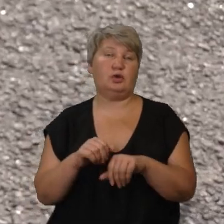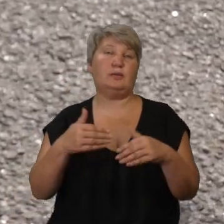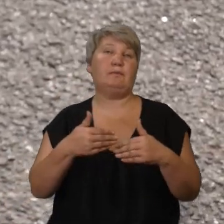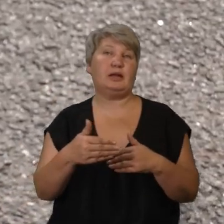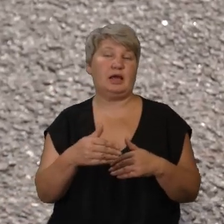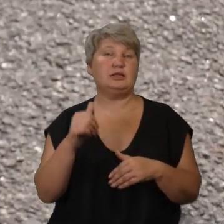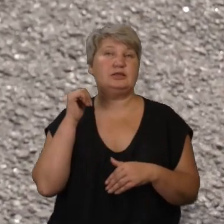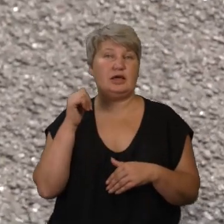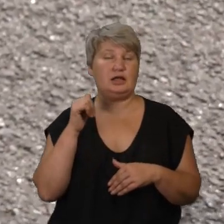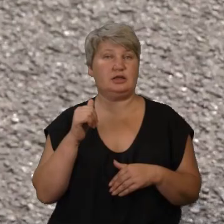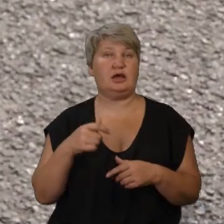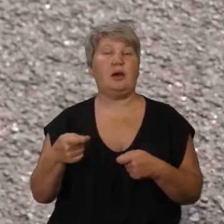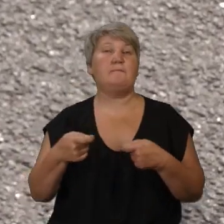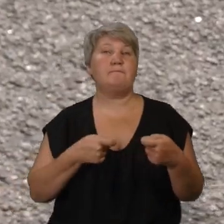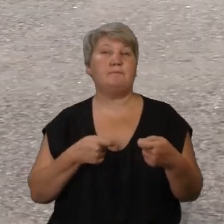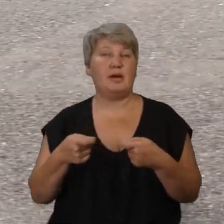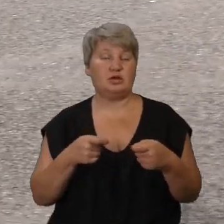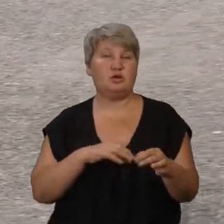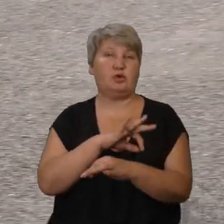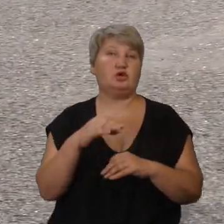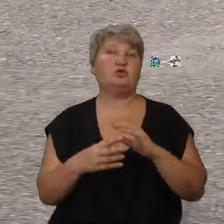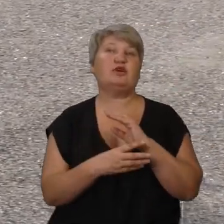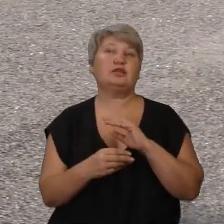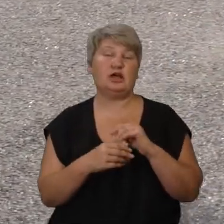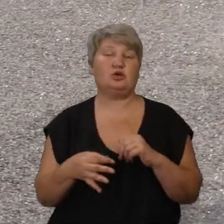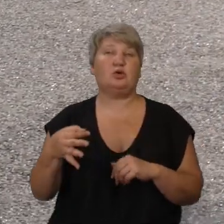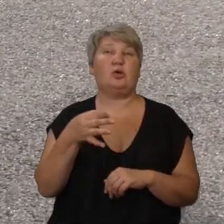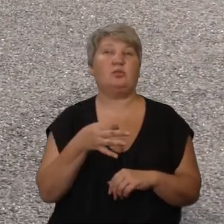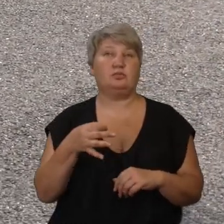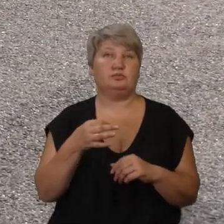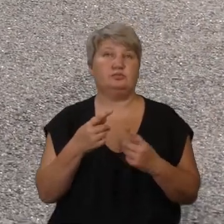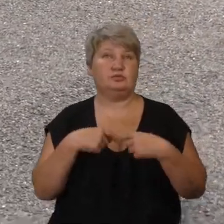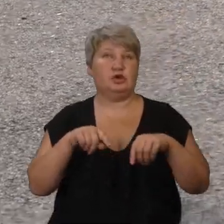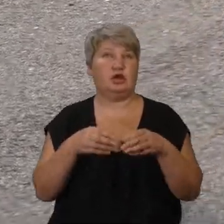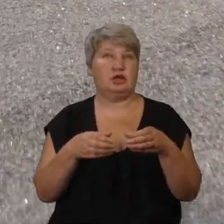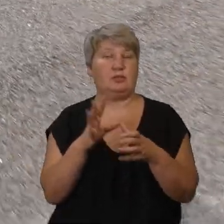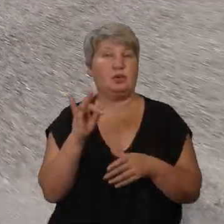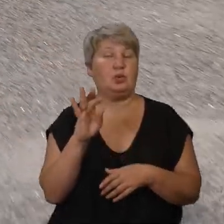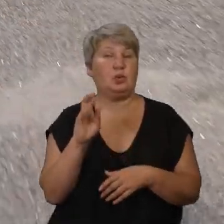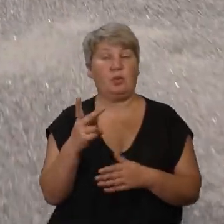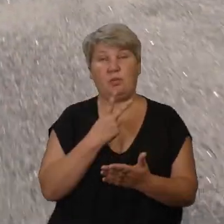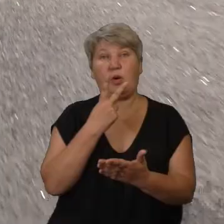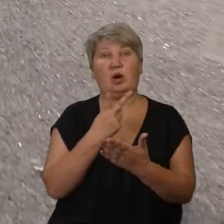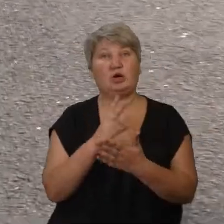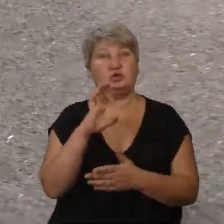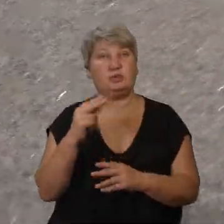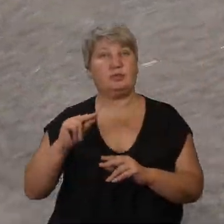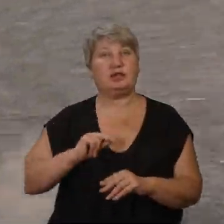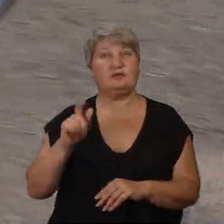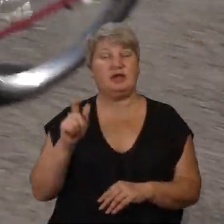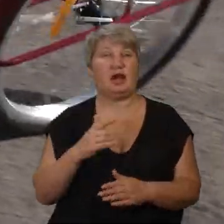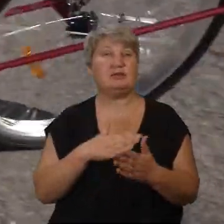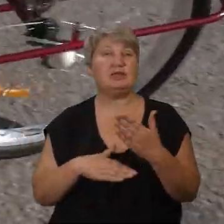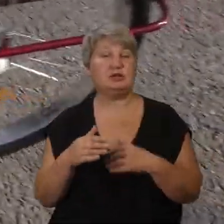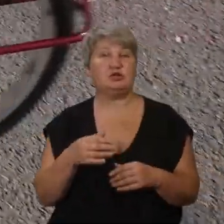менеджер проєктів швейцарської благодійної організації та ради зон Антон білюк показує соцпрацівникам снятинської громади